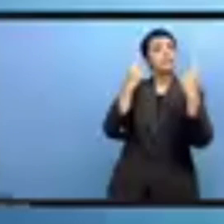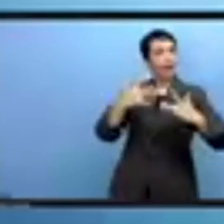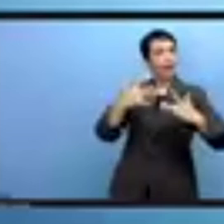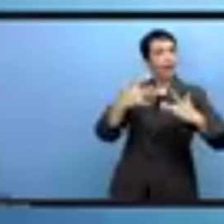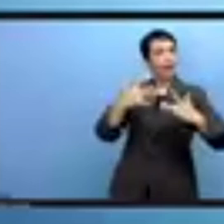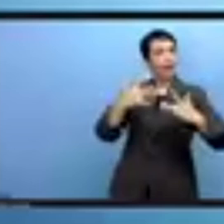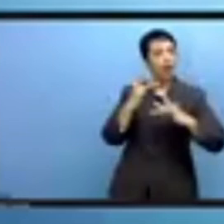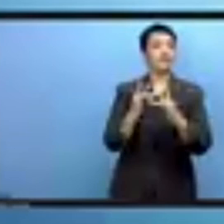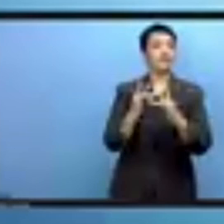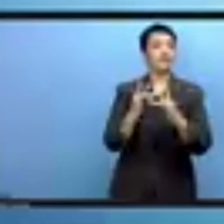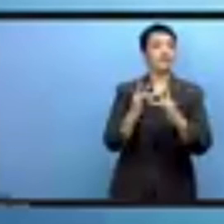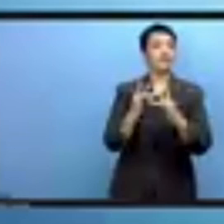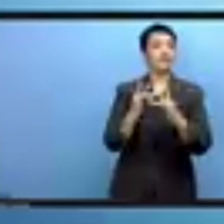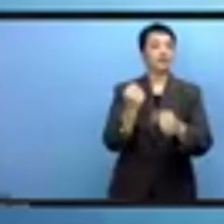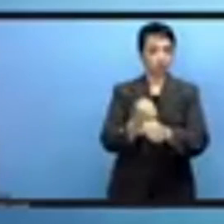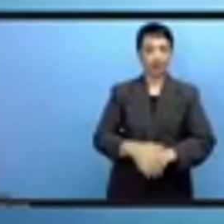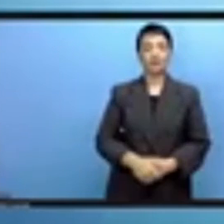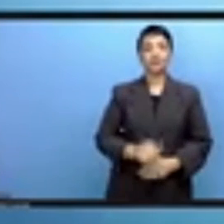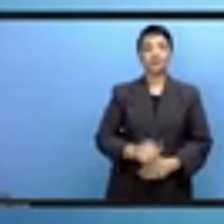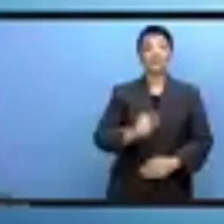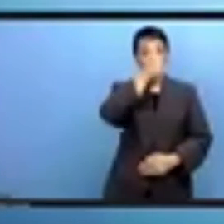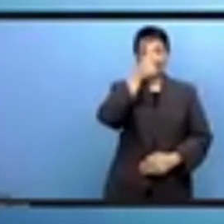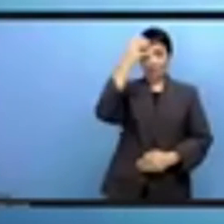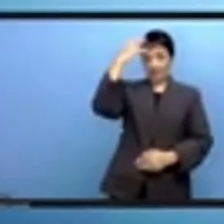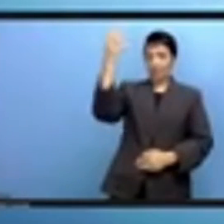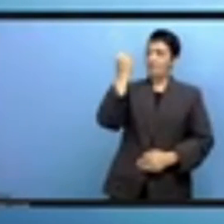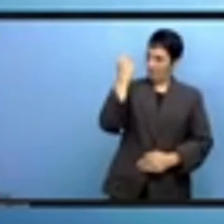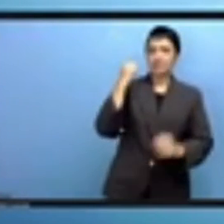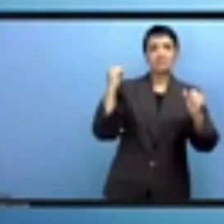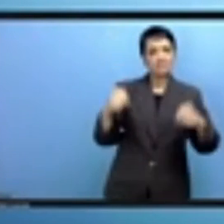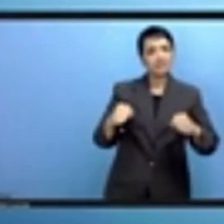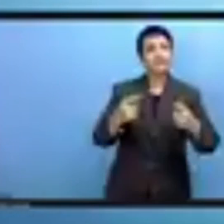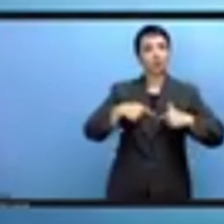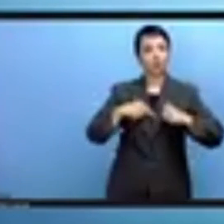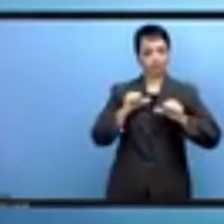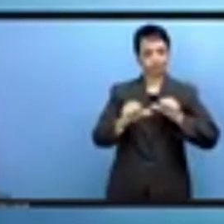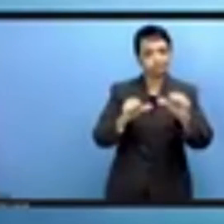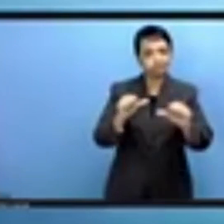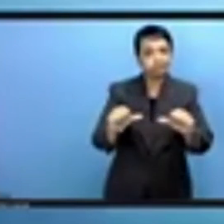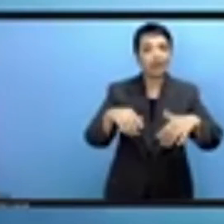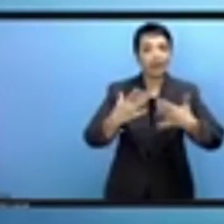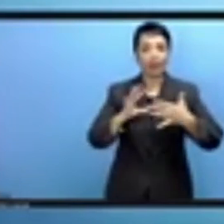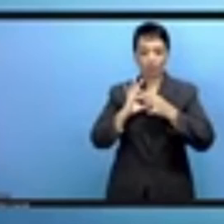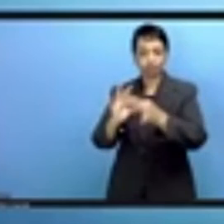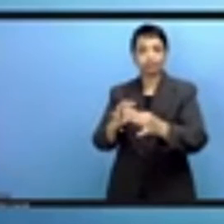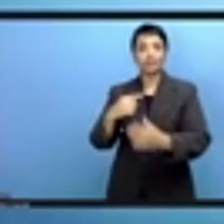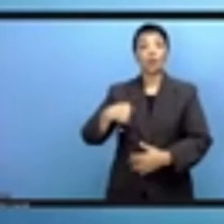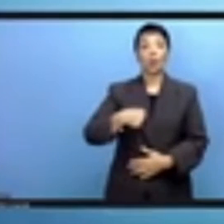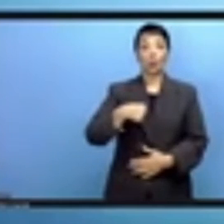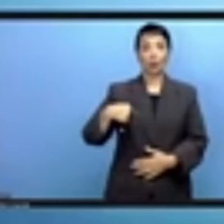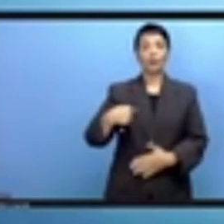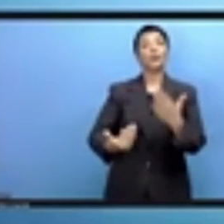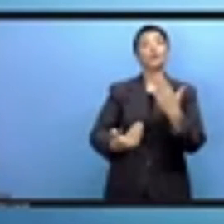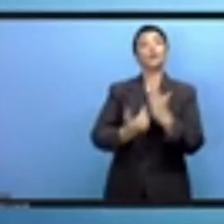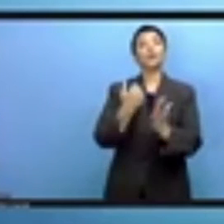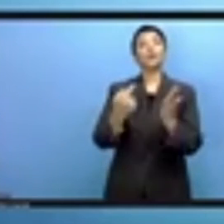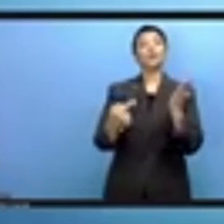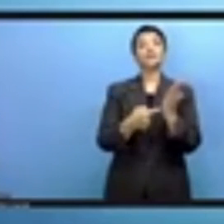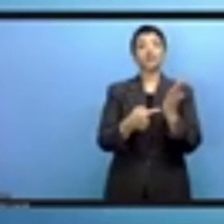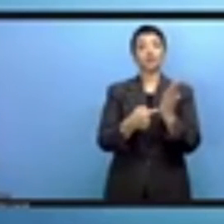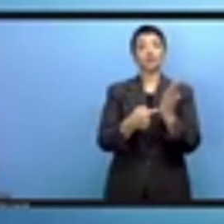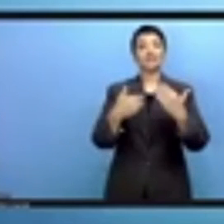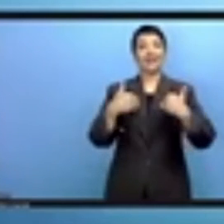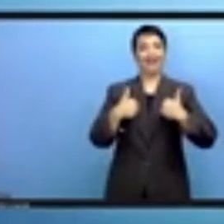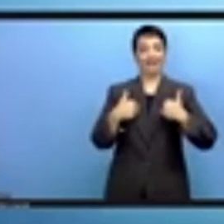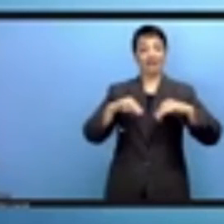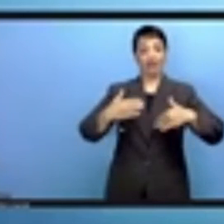市民、公民对于互联网的相关事务在埃塞俄比亚的认识。我们认识